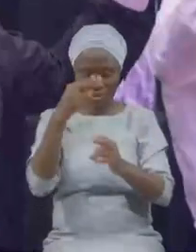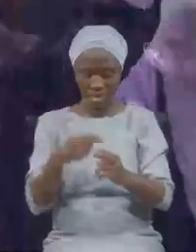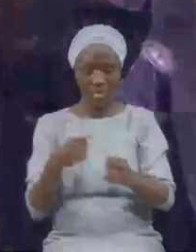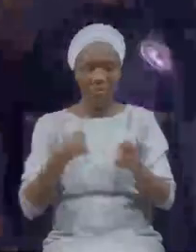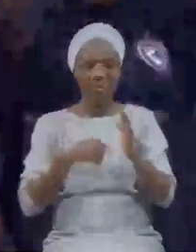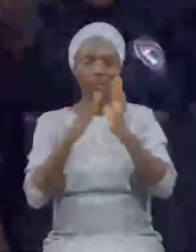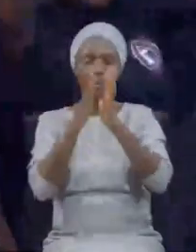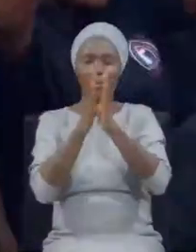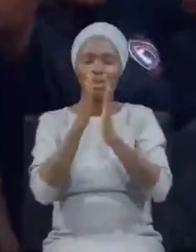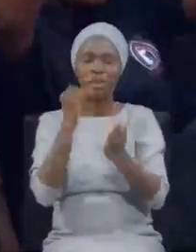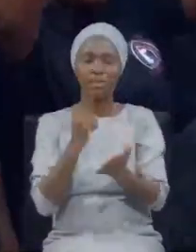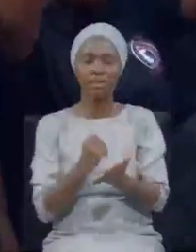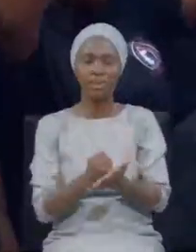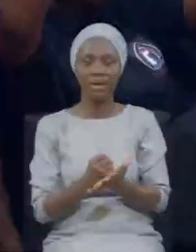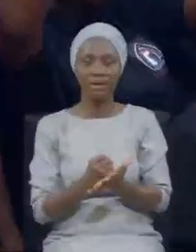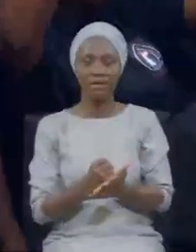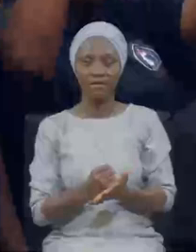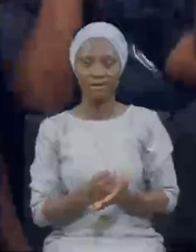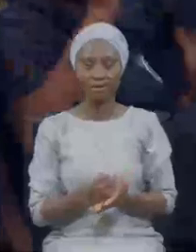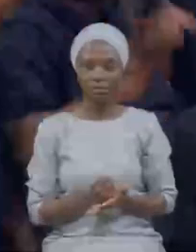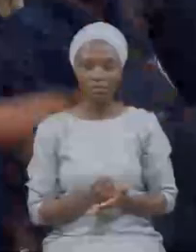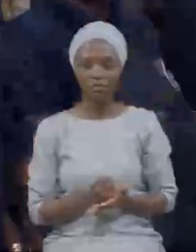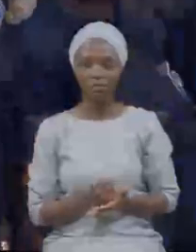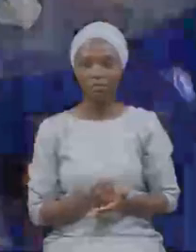Jésus, nous prions.